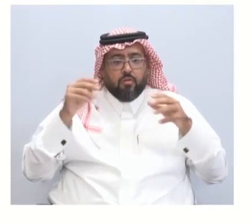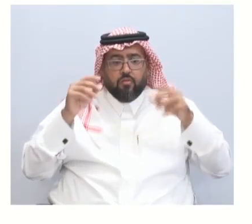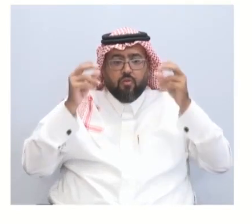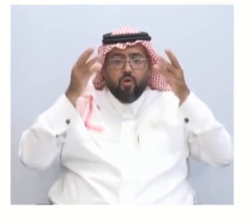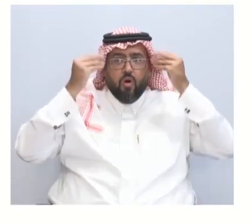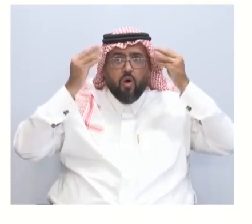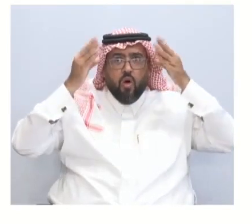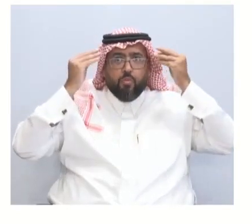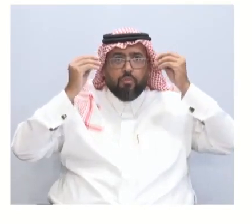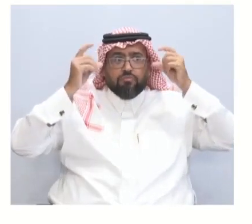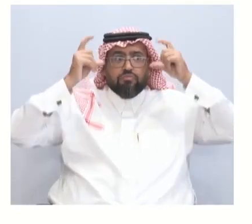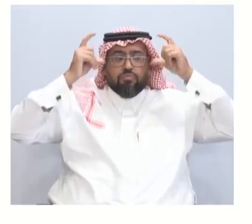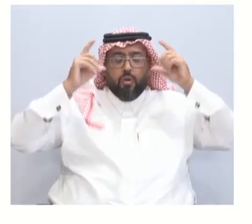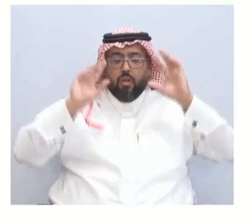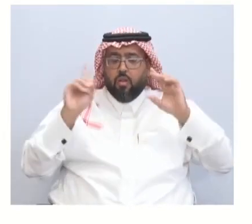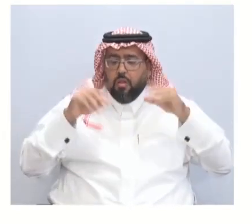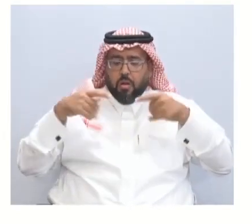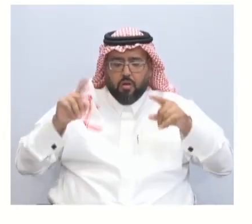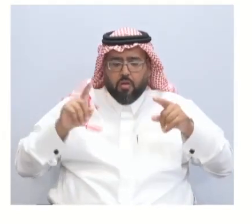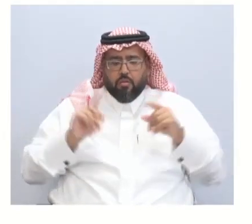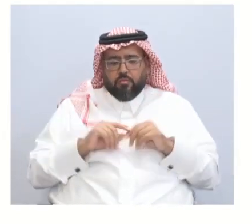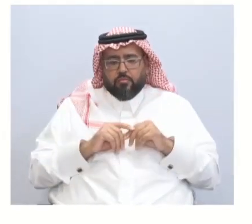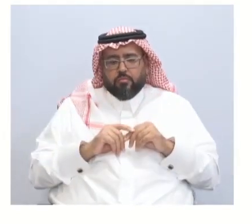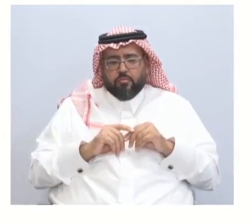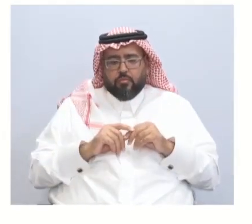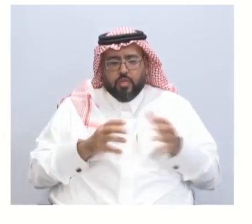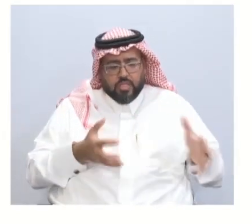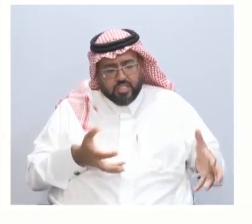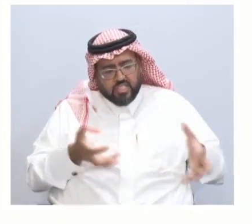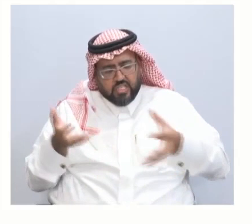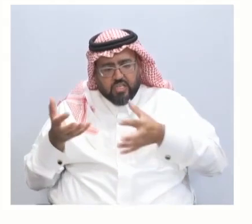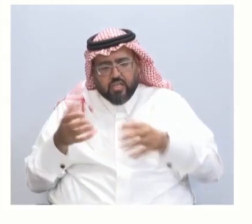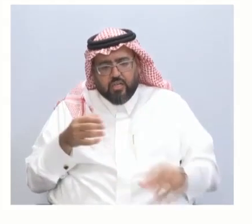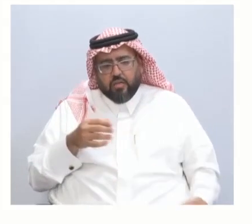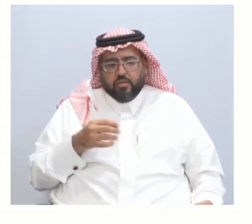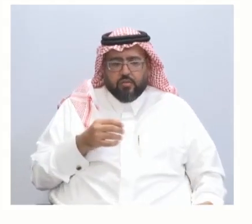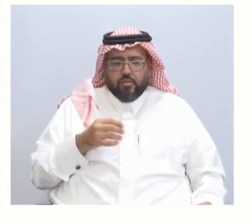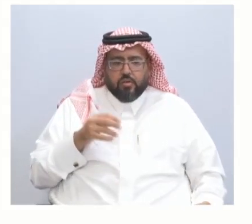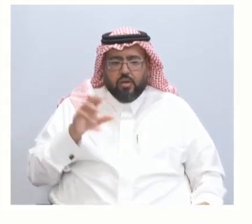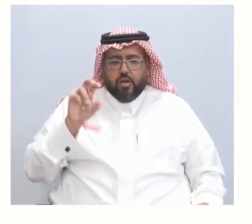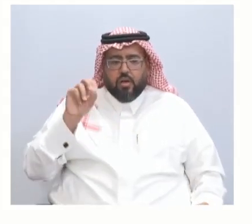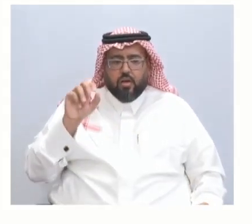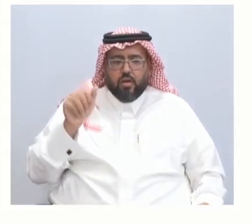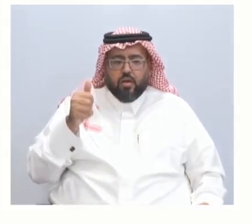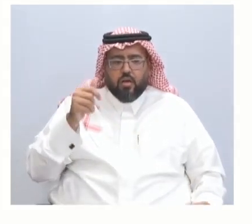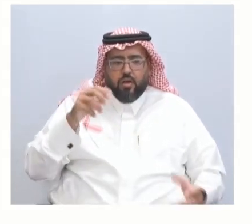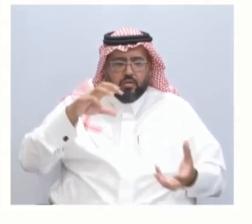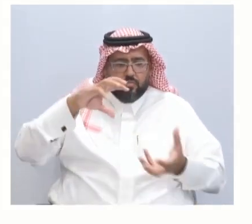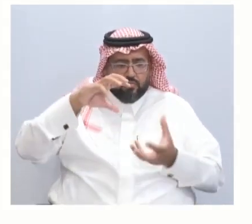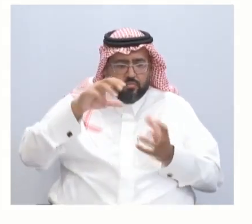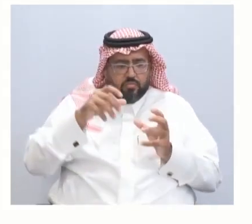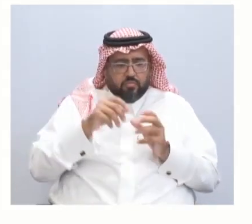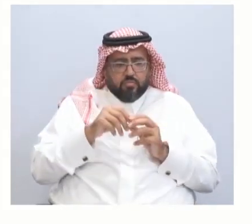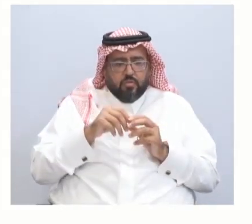انذاك وقد واجهت فرضيه الانجراف القاري مشكلتين